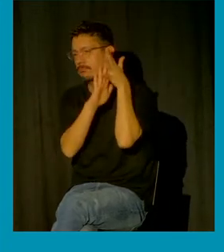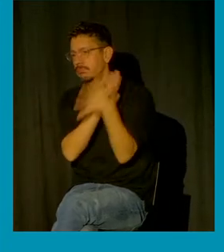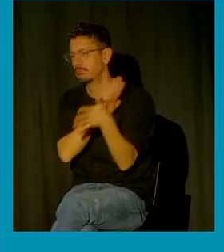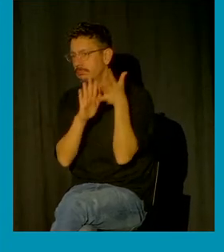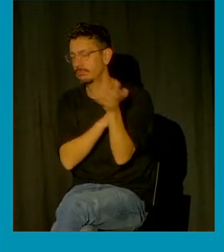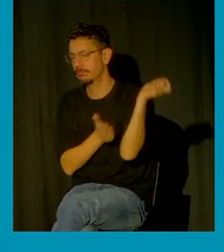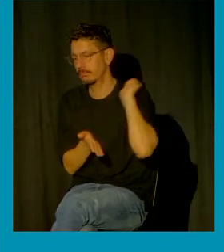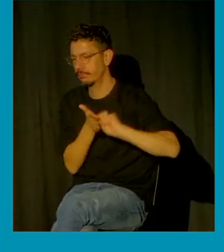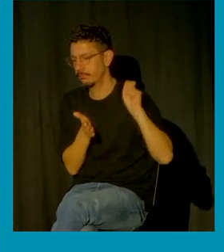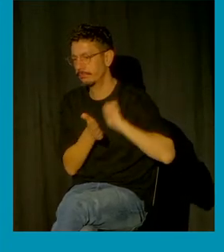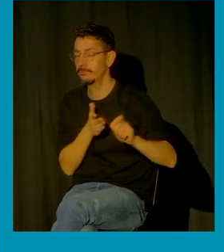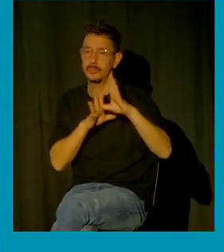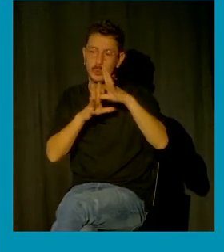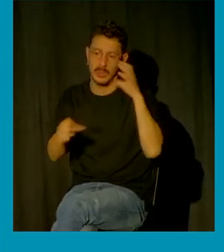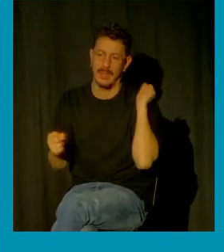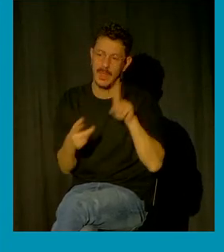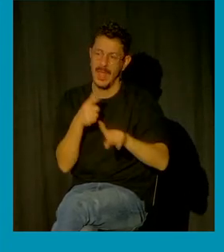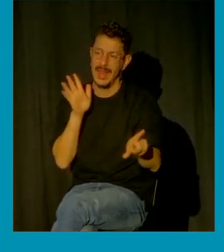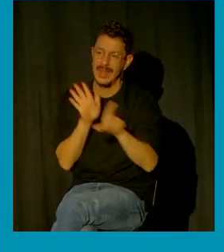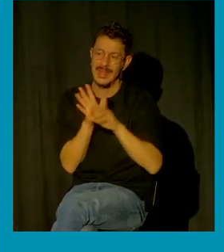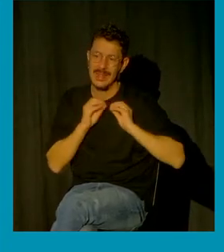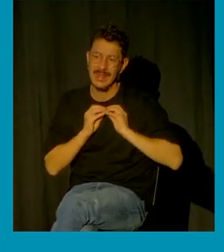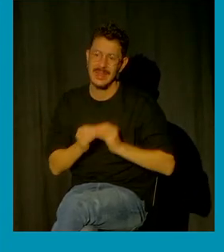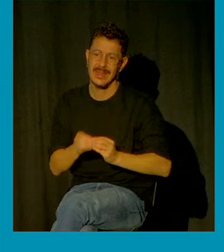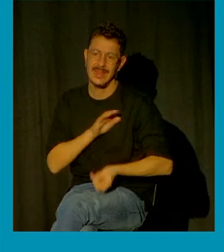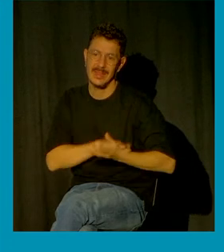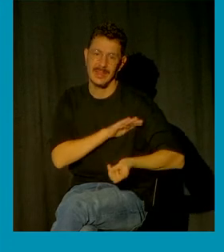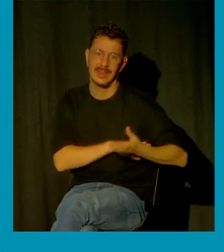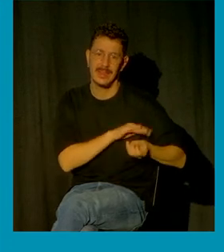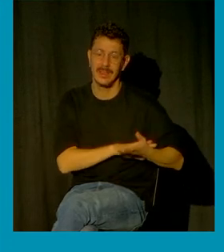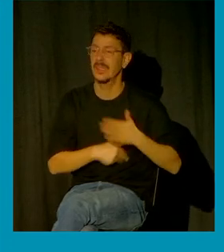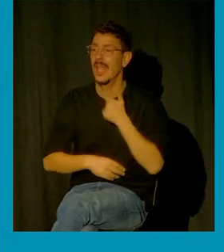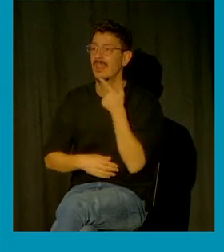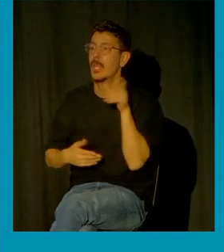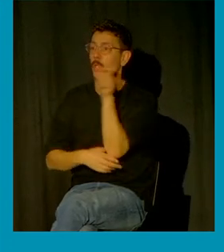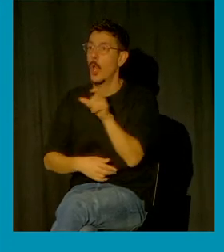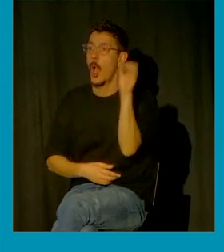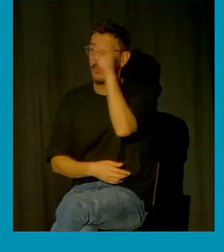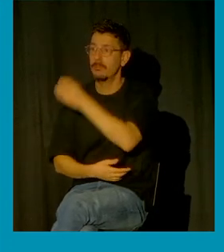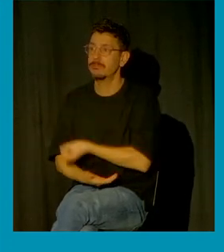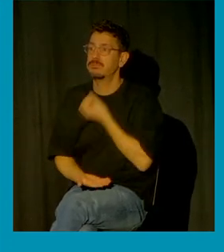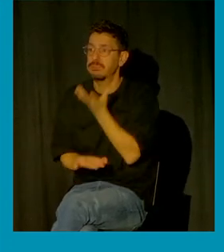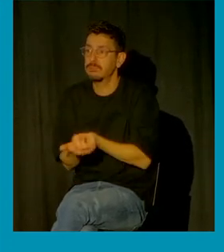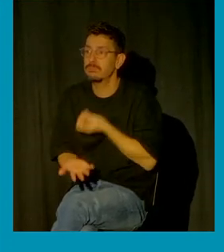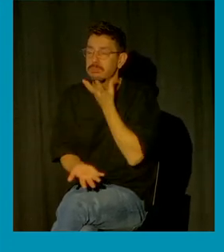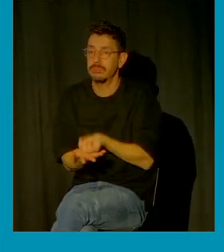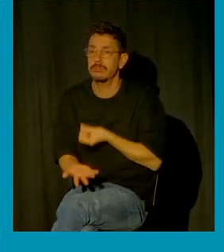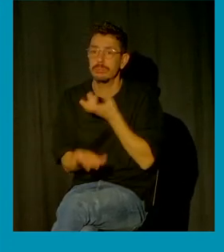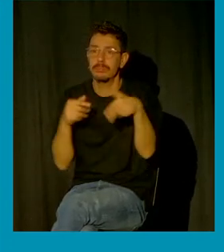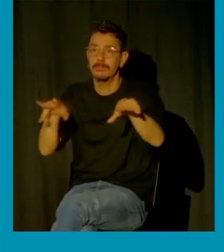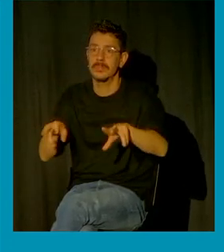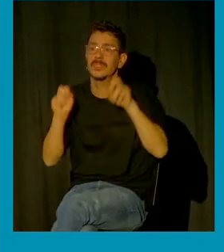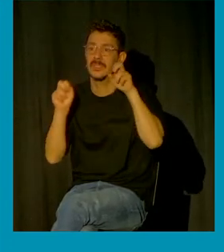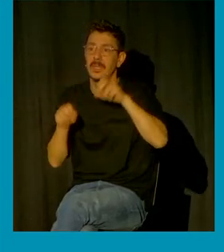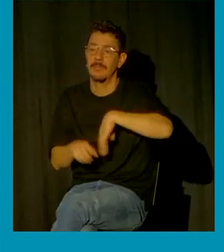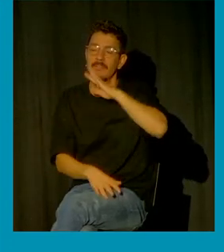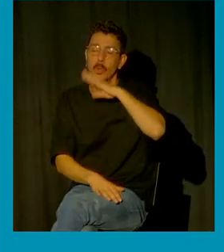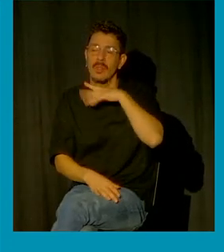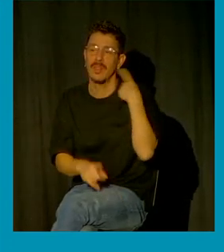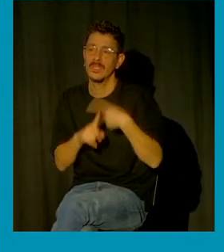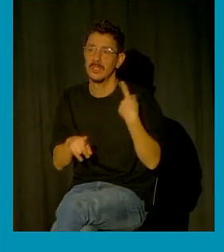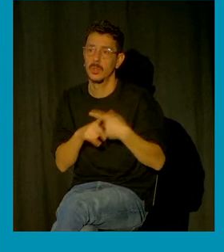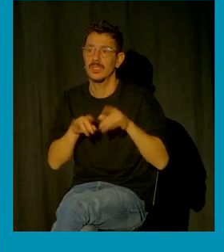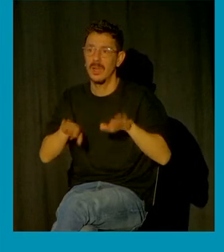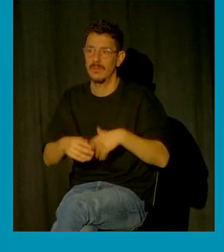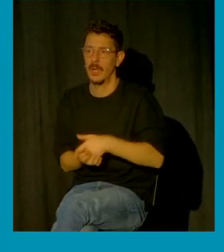protocolitzades legislades no tothom s'ha manifestat sobre les diferents violències sexuals i per tant tenim com un corpus no